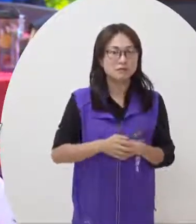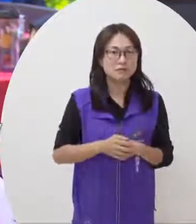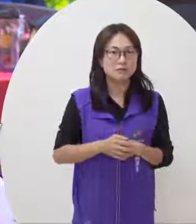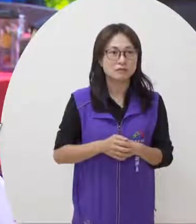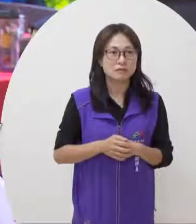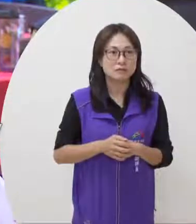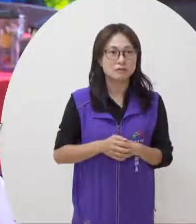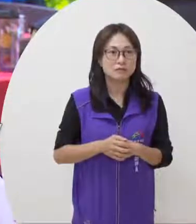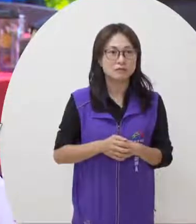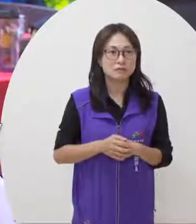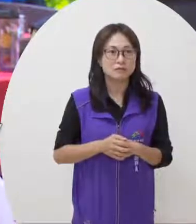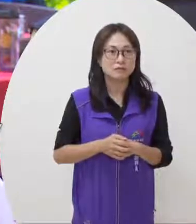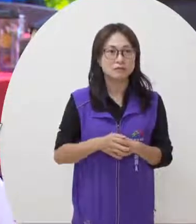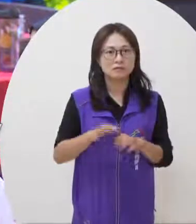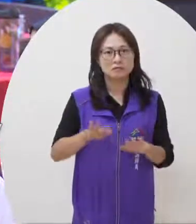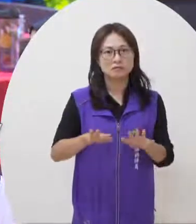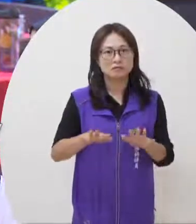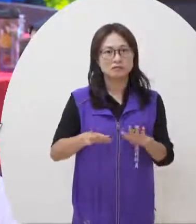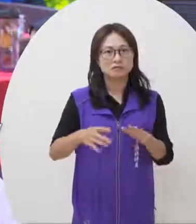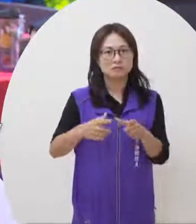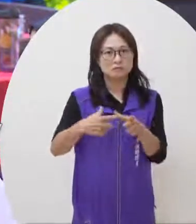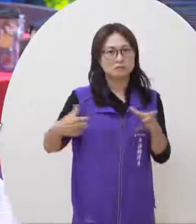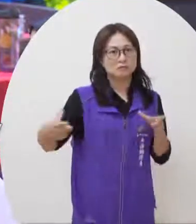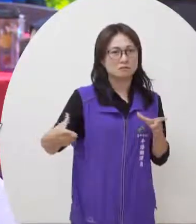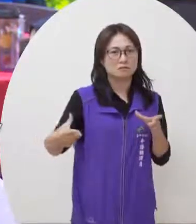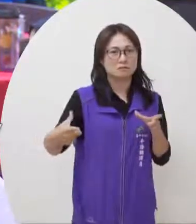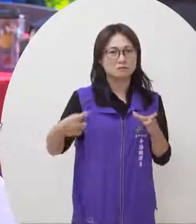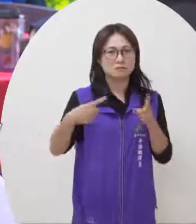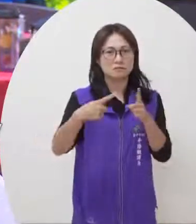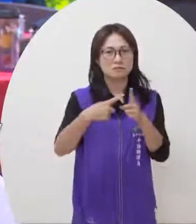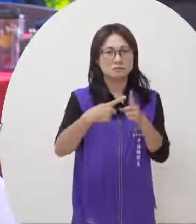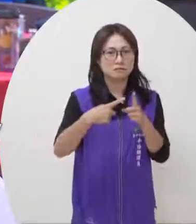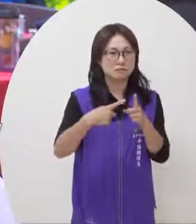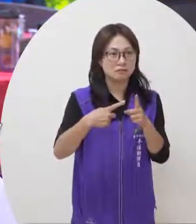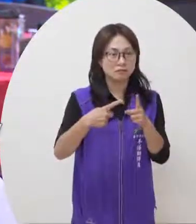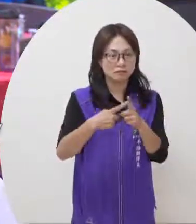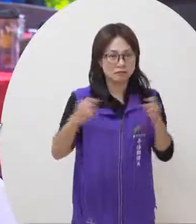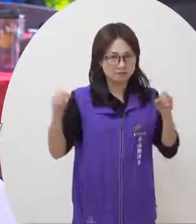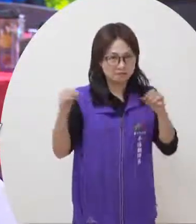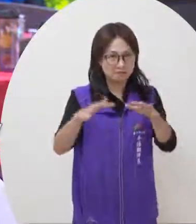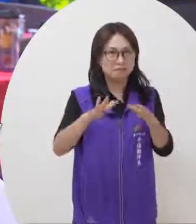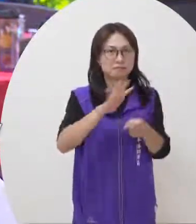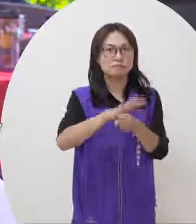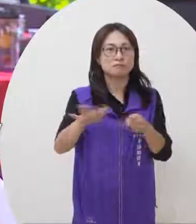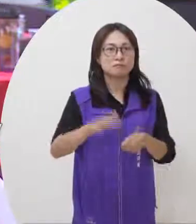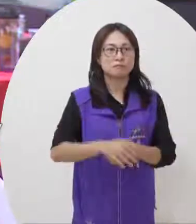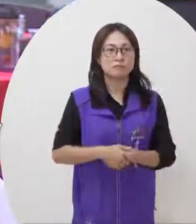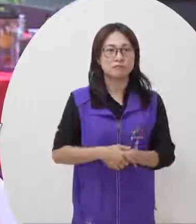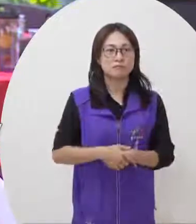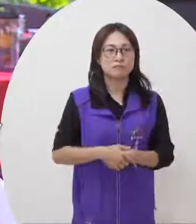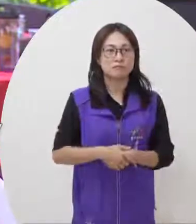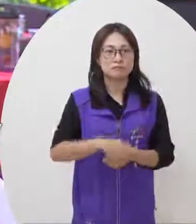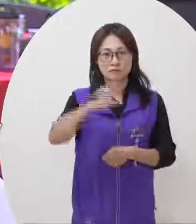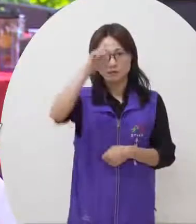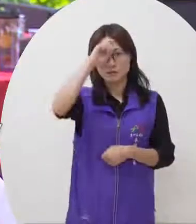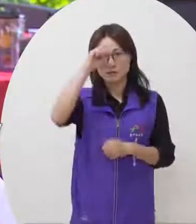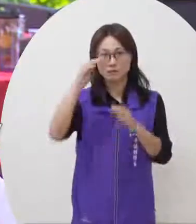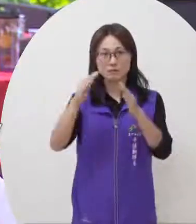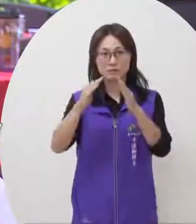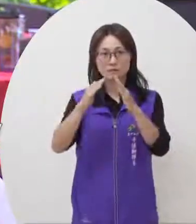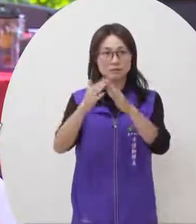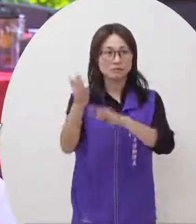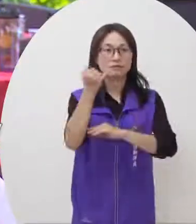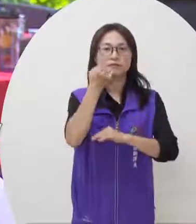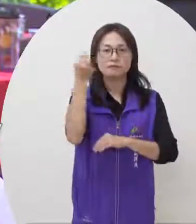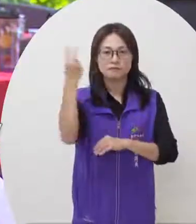已经饱和啊，啊，已经拢头都拢只有无什么好的位置吼，啊，希望讲咱市府这边家会当重新